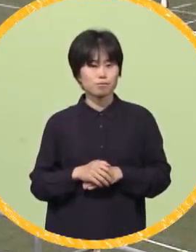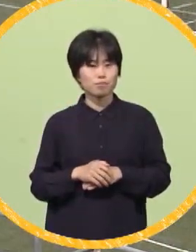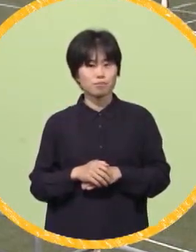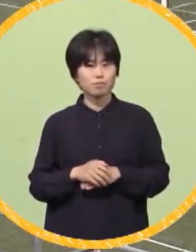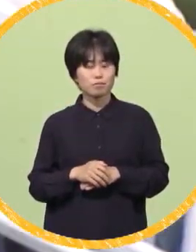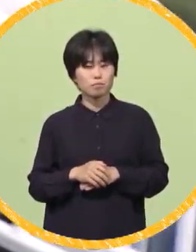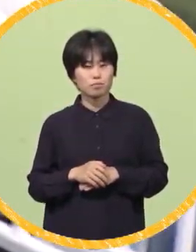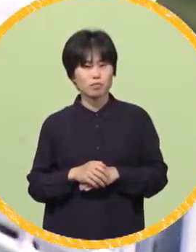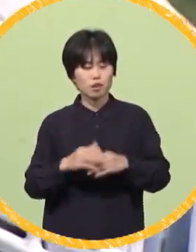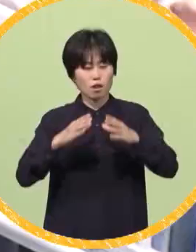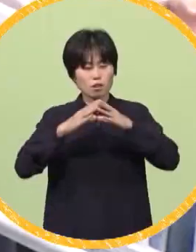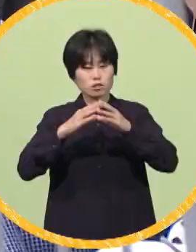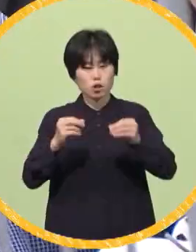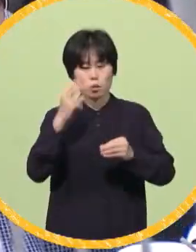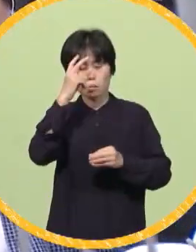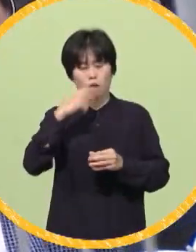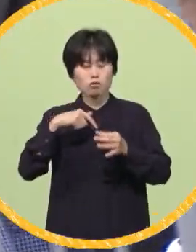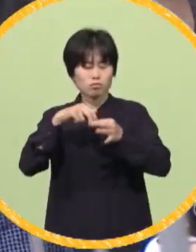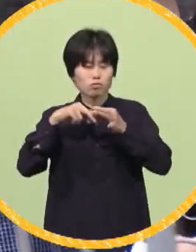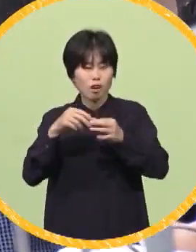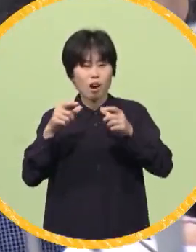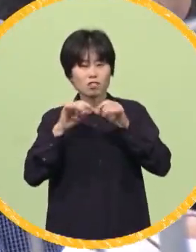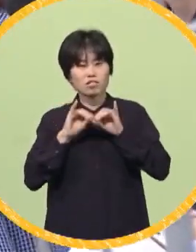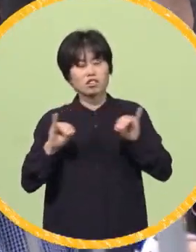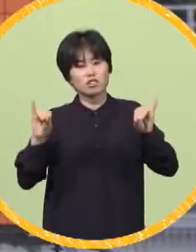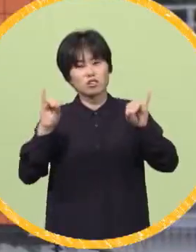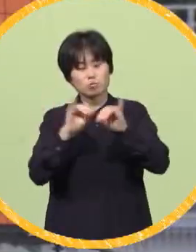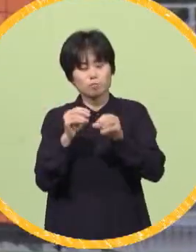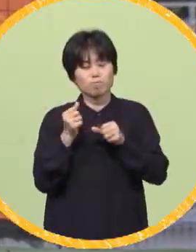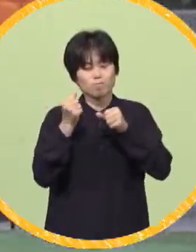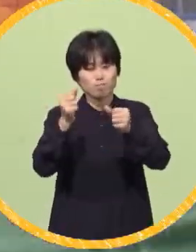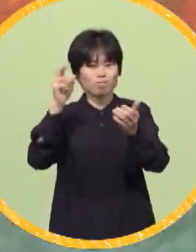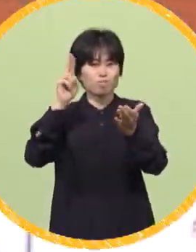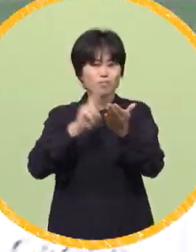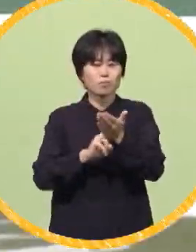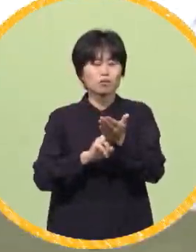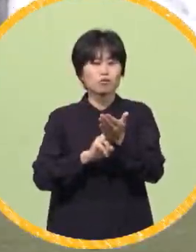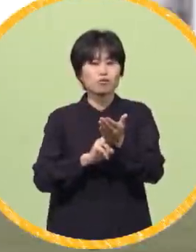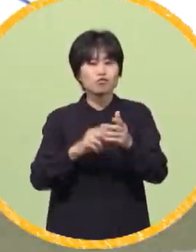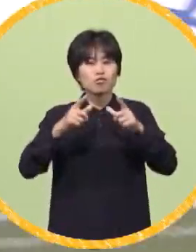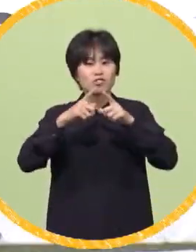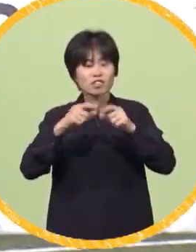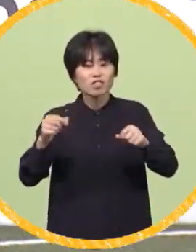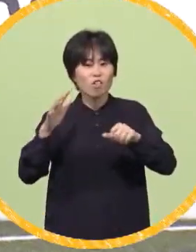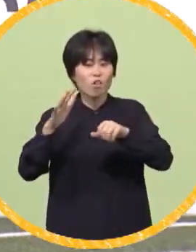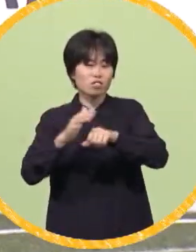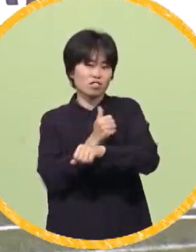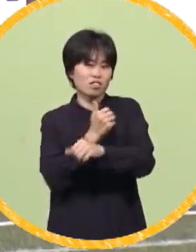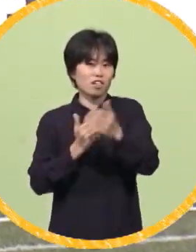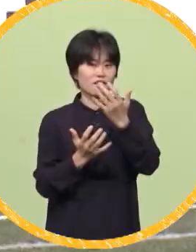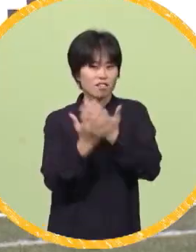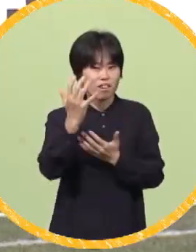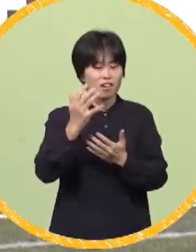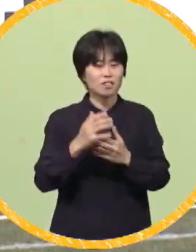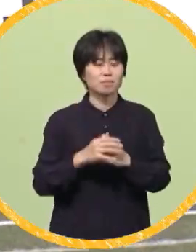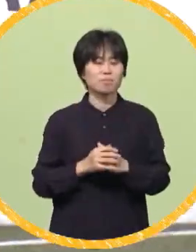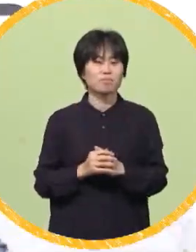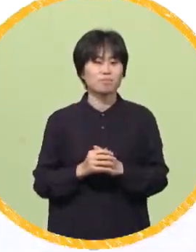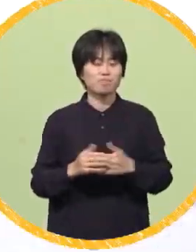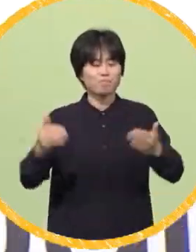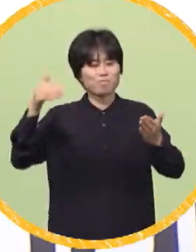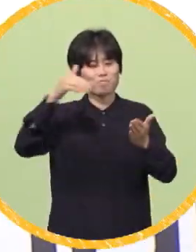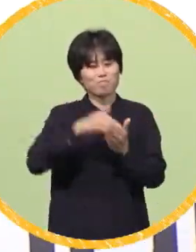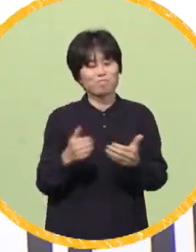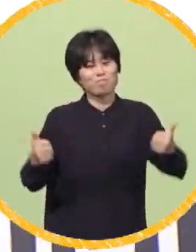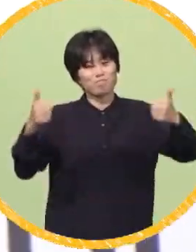のは、全国のブラインドサッカーチームの頂点を決めるアクサブレイブカップブラインドサッカー日本選手権ファイナ